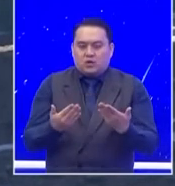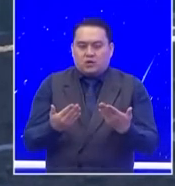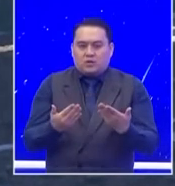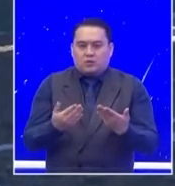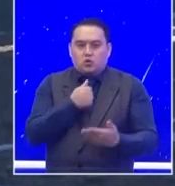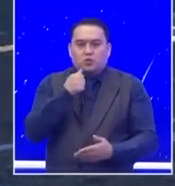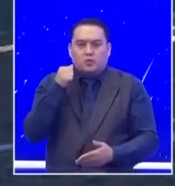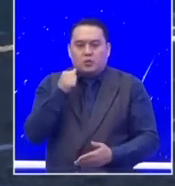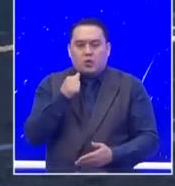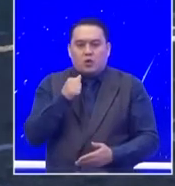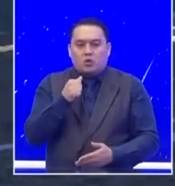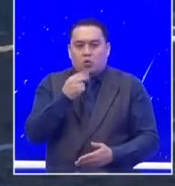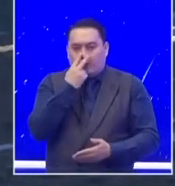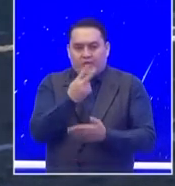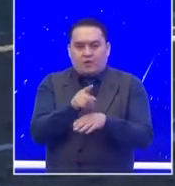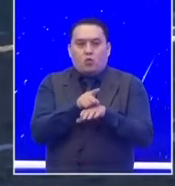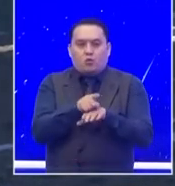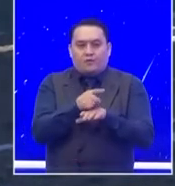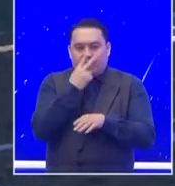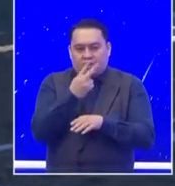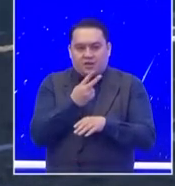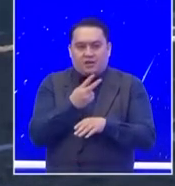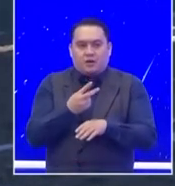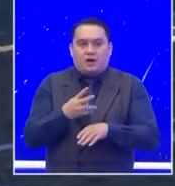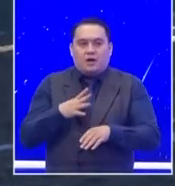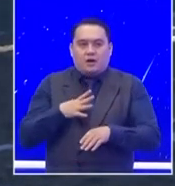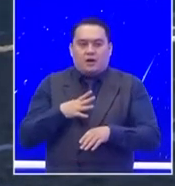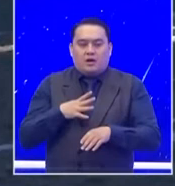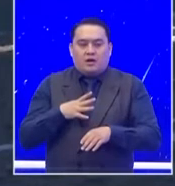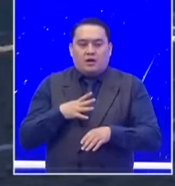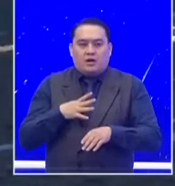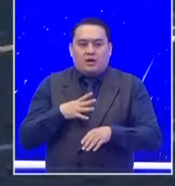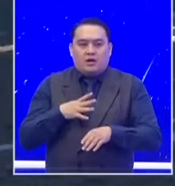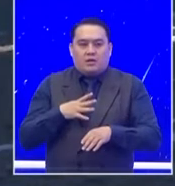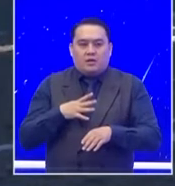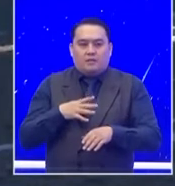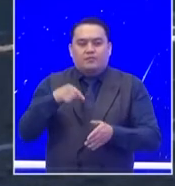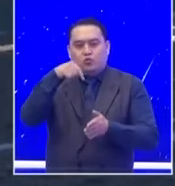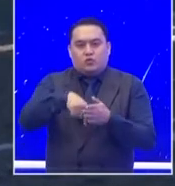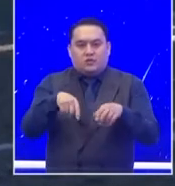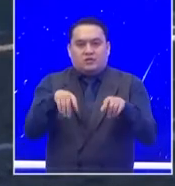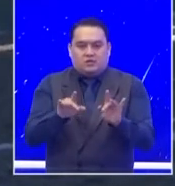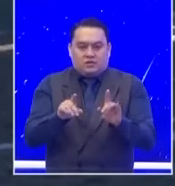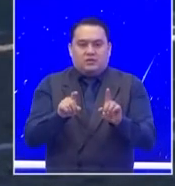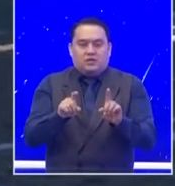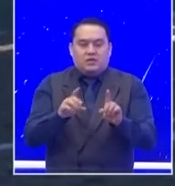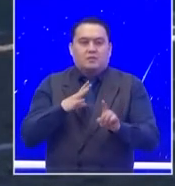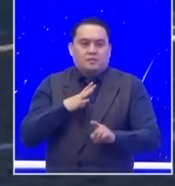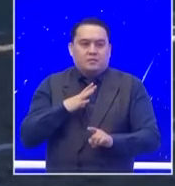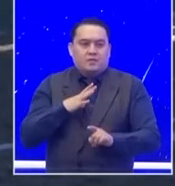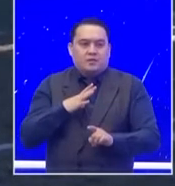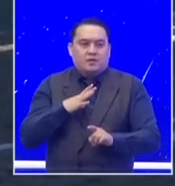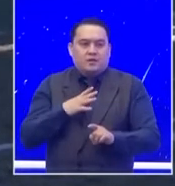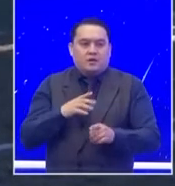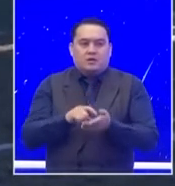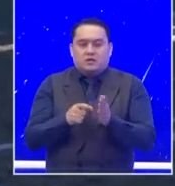году всегда мечтали увидеть БТР. В этом году многие из нас увидели БТР и даже побывали внутри него. В прошлом году этот кадетский